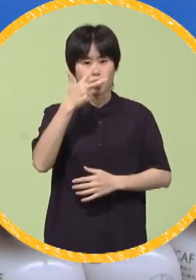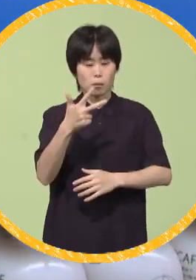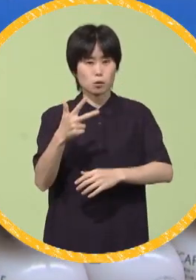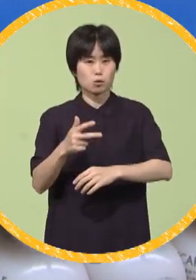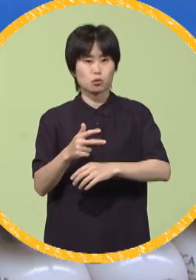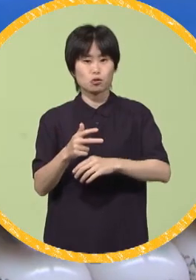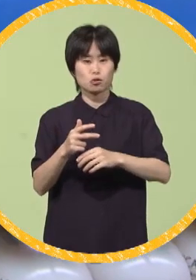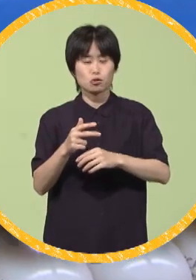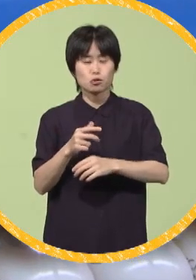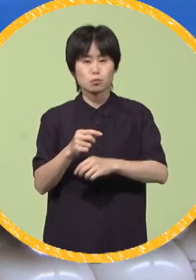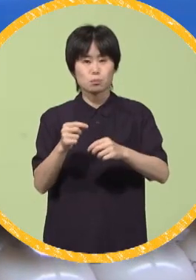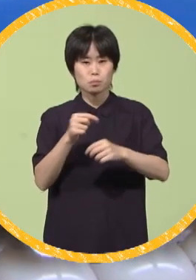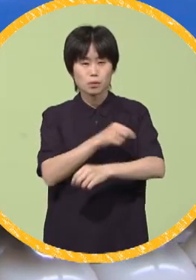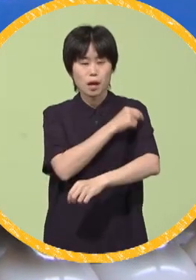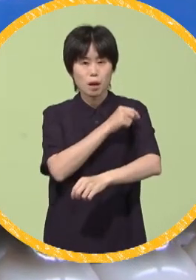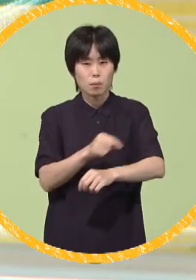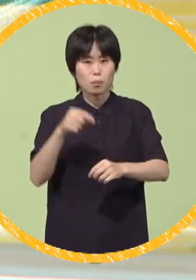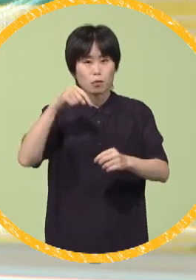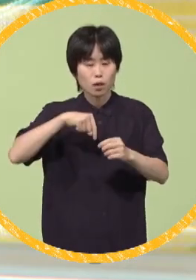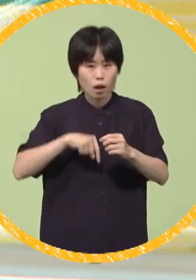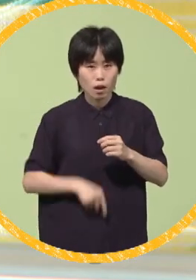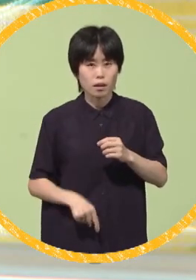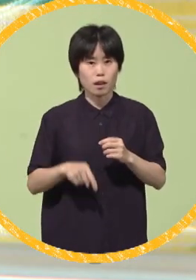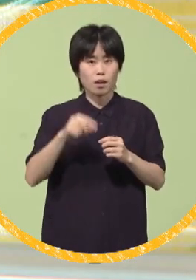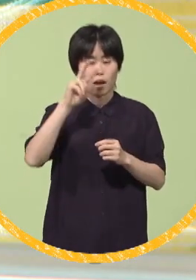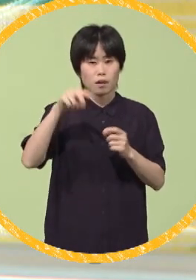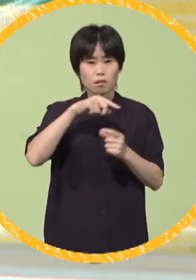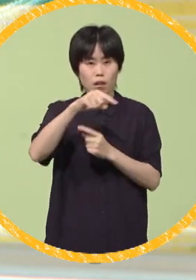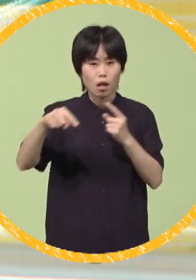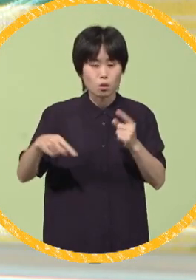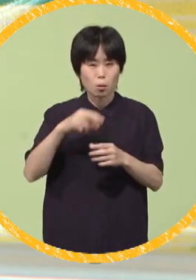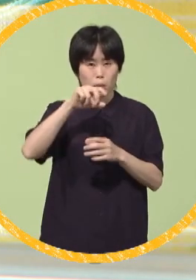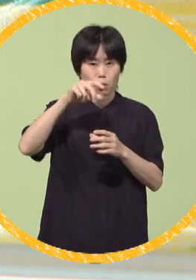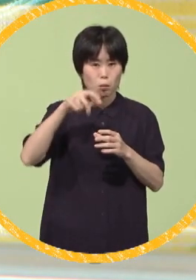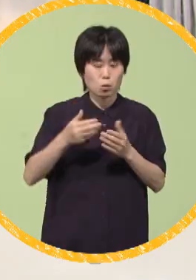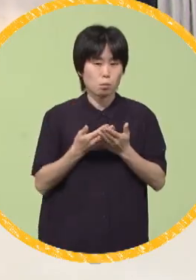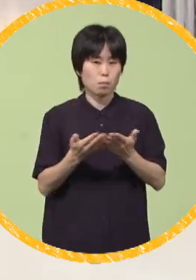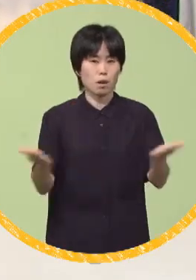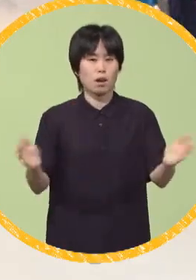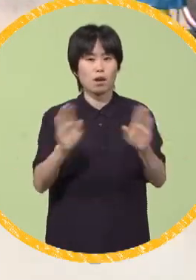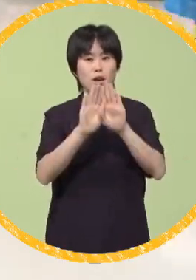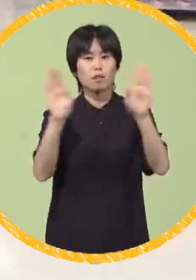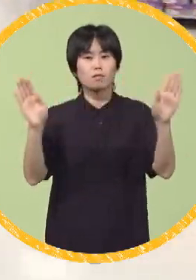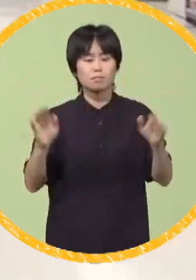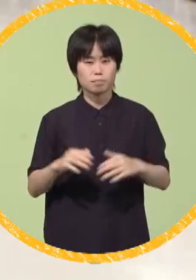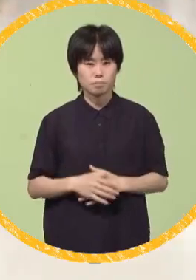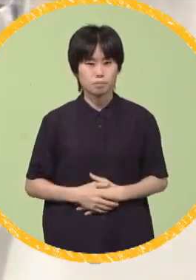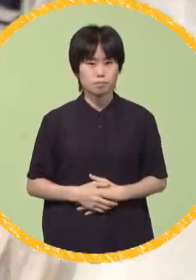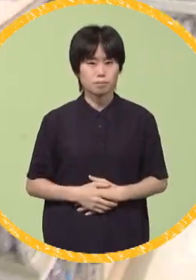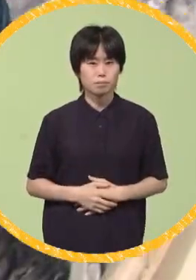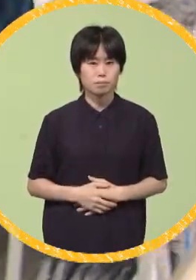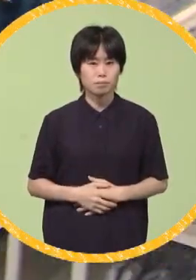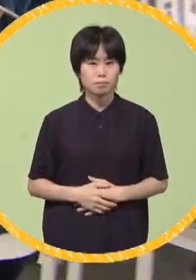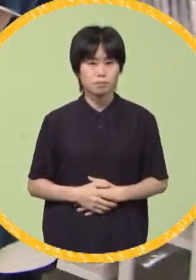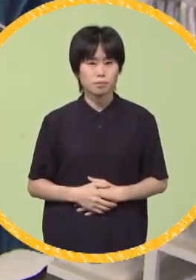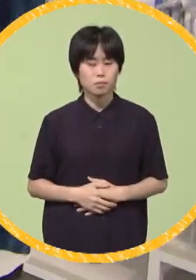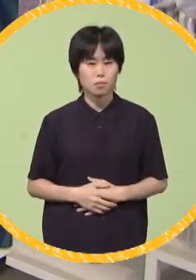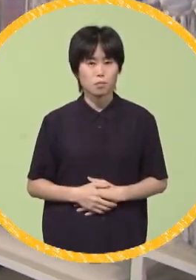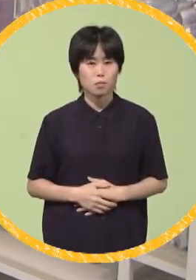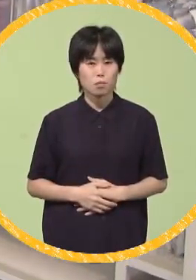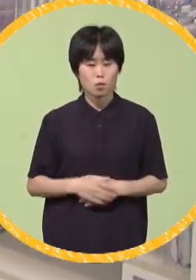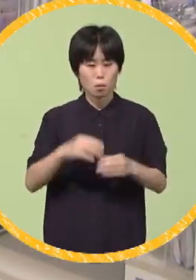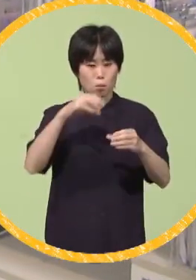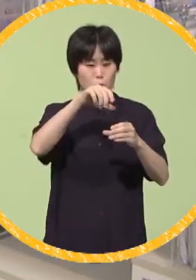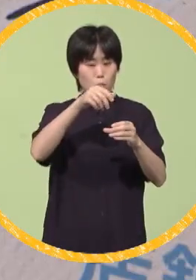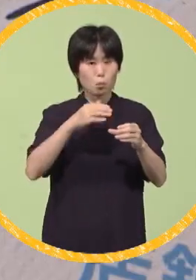部でペットボトルのリサイクル素材を使用した商品の販売を始めました。 見てください皆さん、まあ、これ分かりますよね。